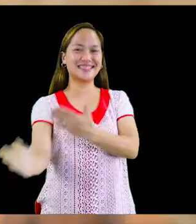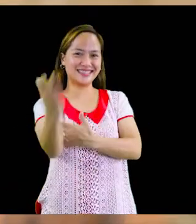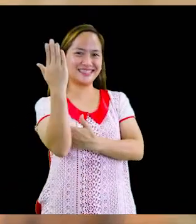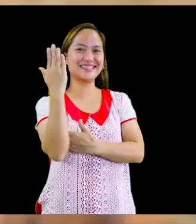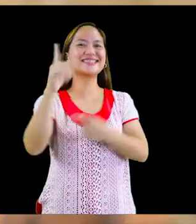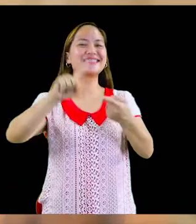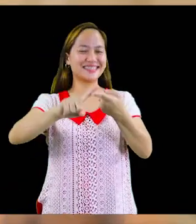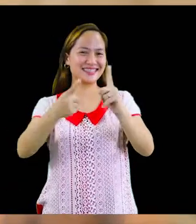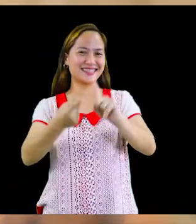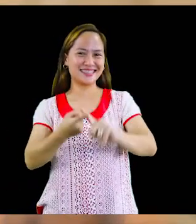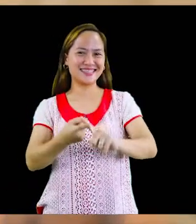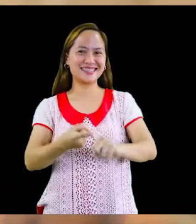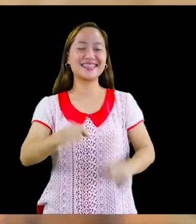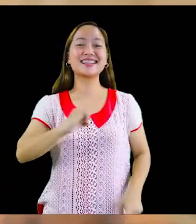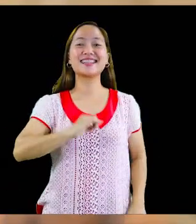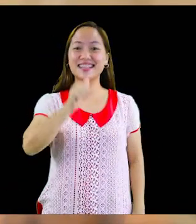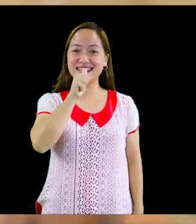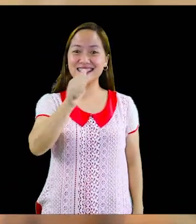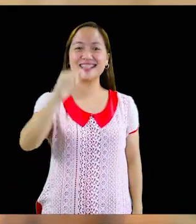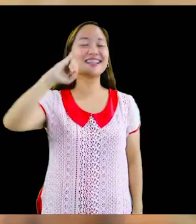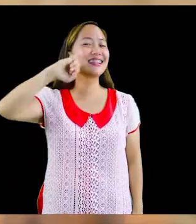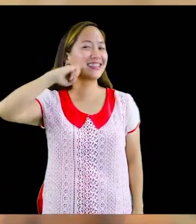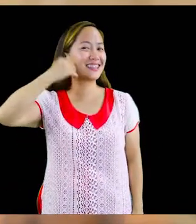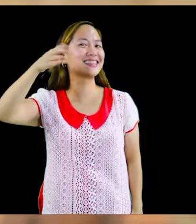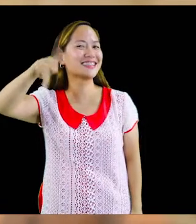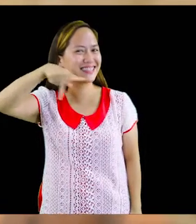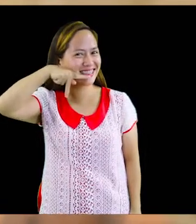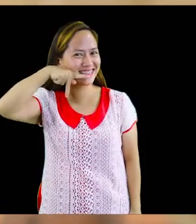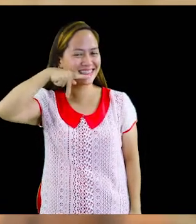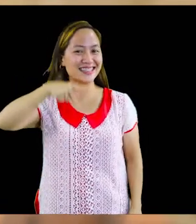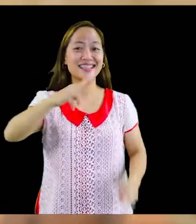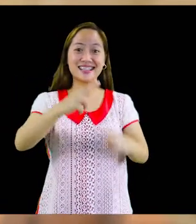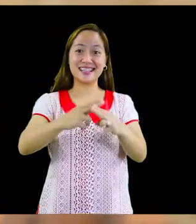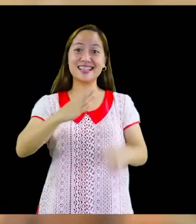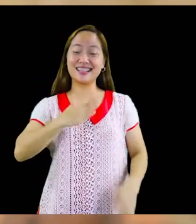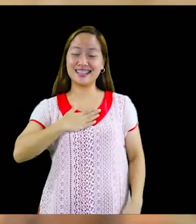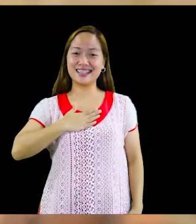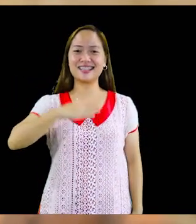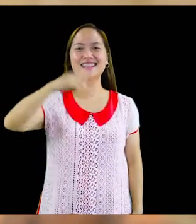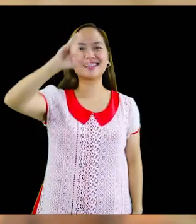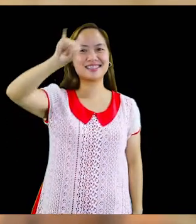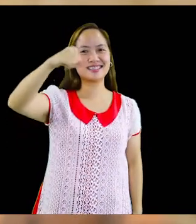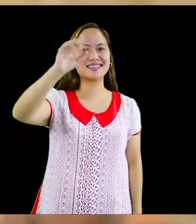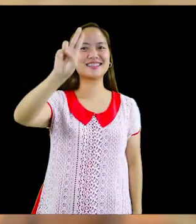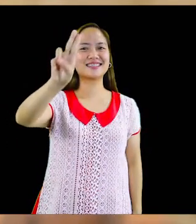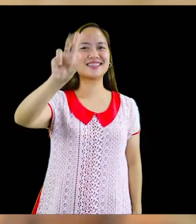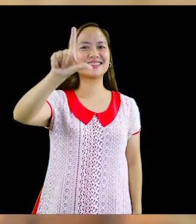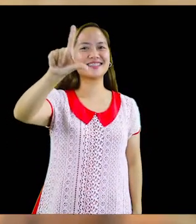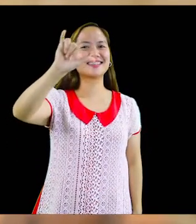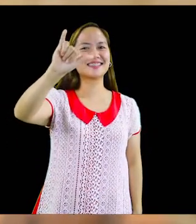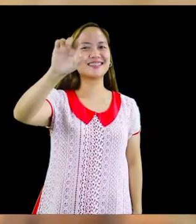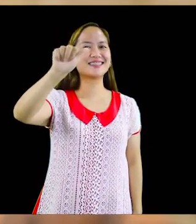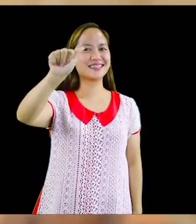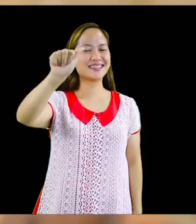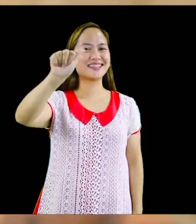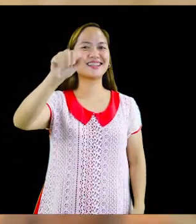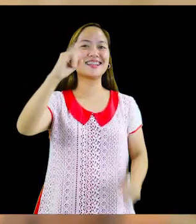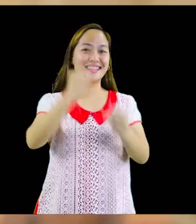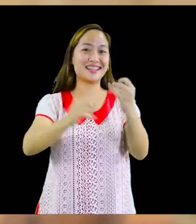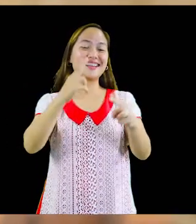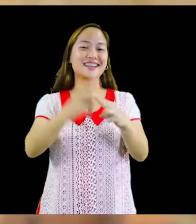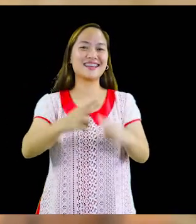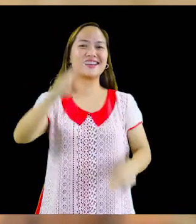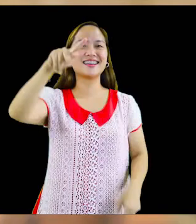Maayong aga mga amigo kag miga. Ako si Julia Padilla. Ang akong ngalan, Julia, kag ang akong